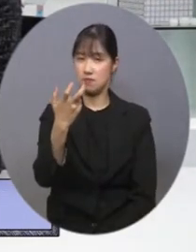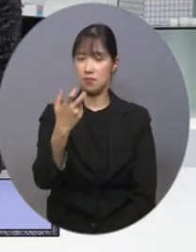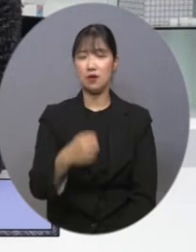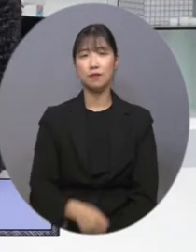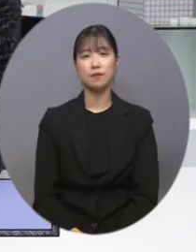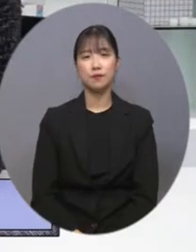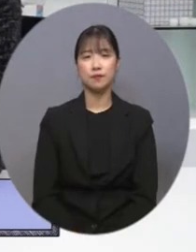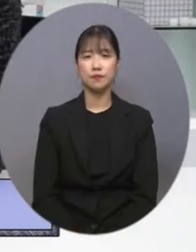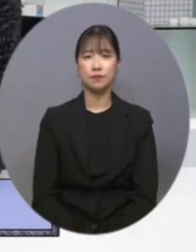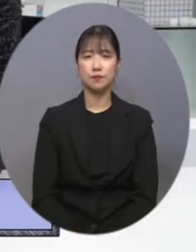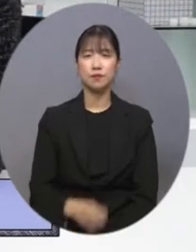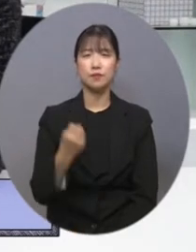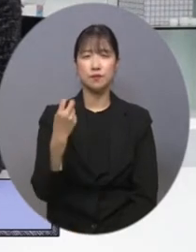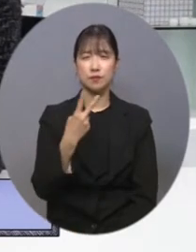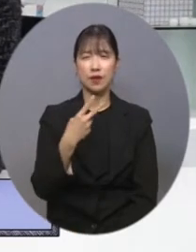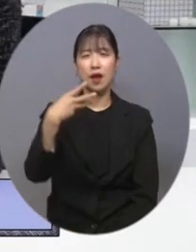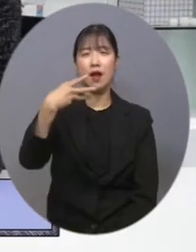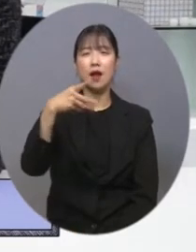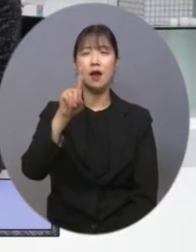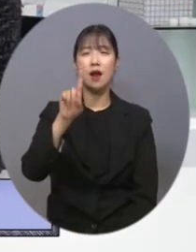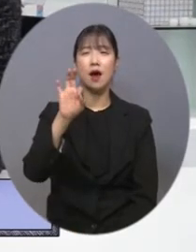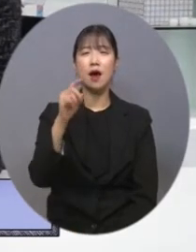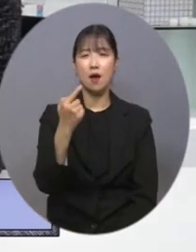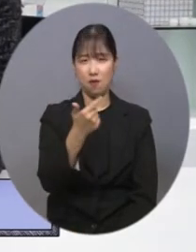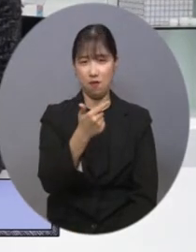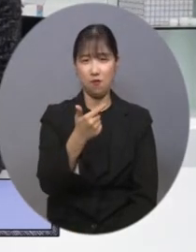그다음에 그 다음에 저희들 본사에 라온이라고